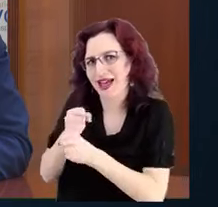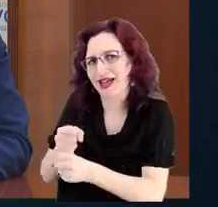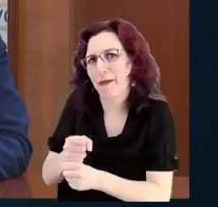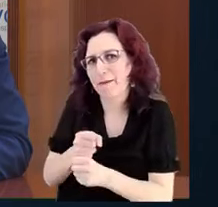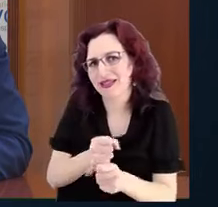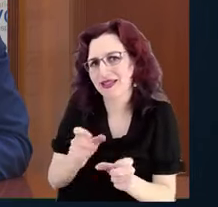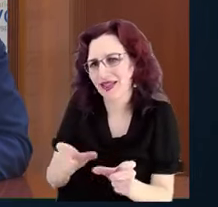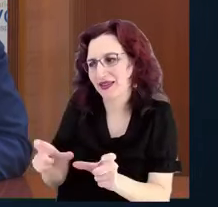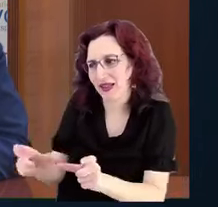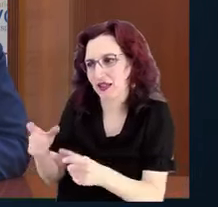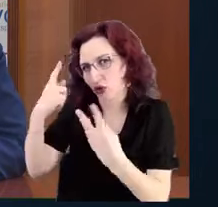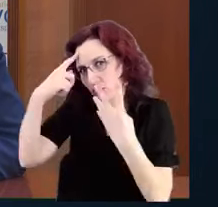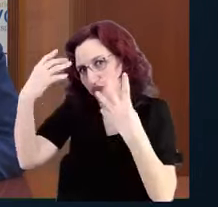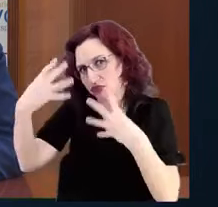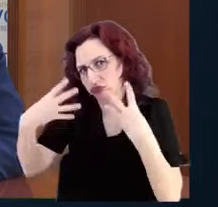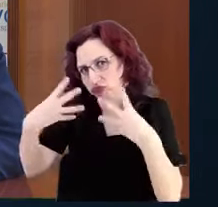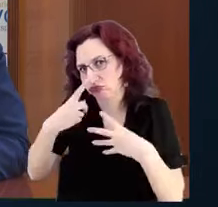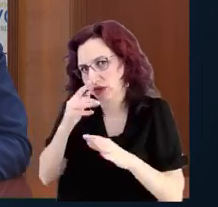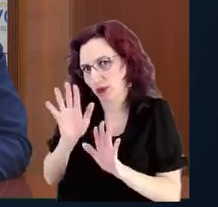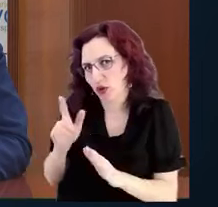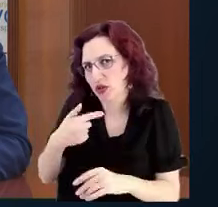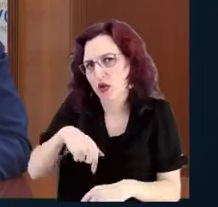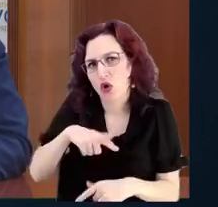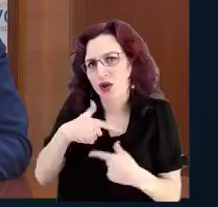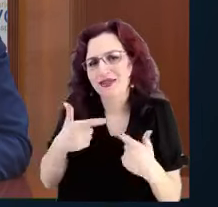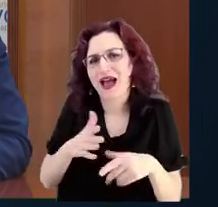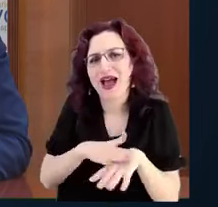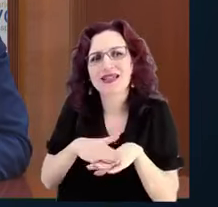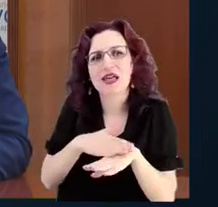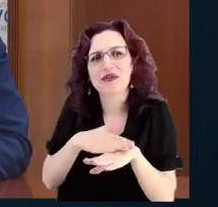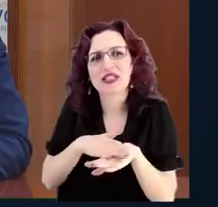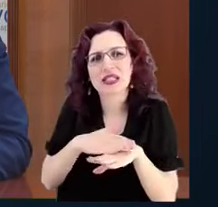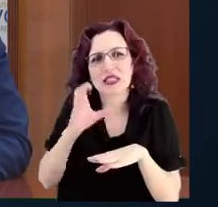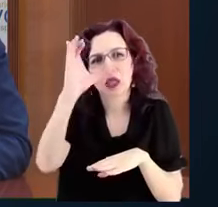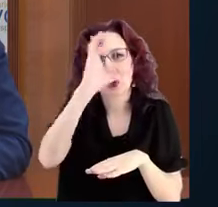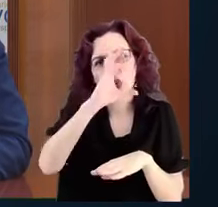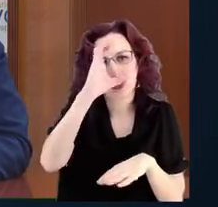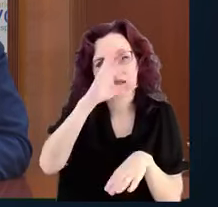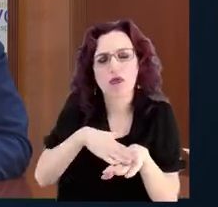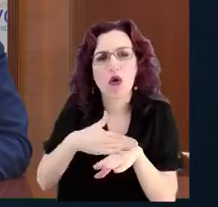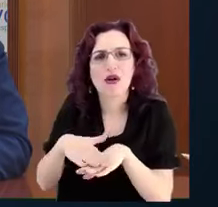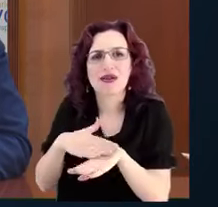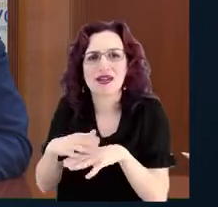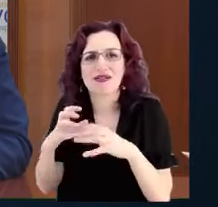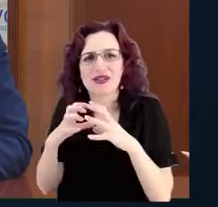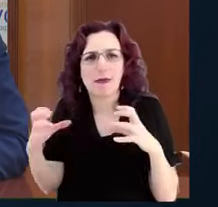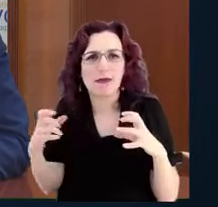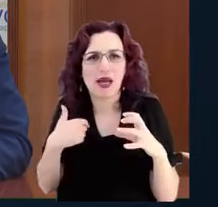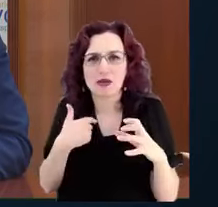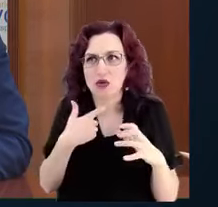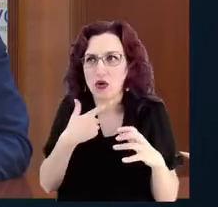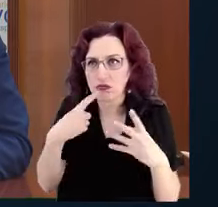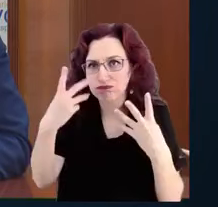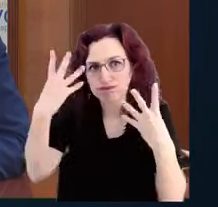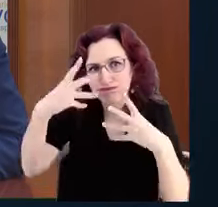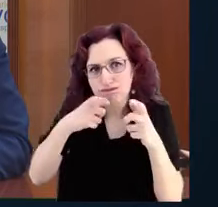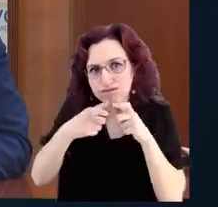di questo tipo noi diamo servizi al turismo e alle imprese e quindi non facciamo ragionamenti di carattere politico